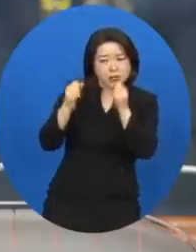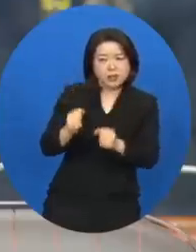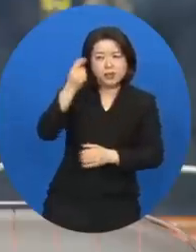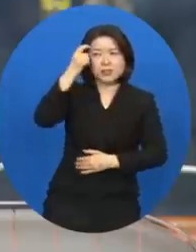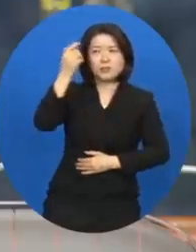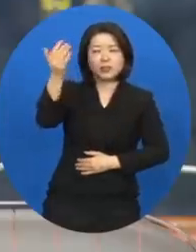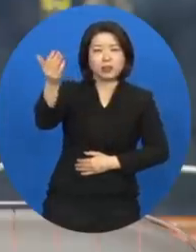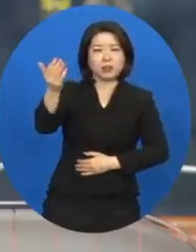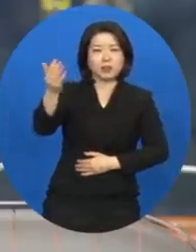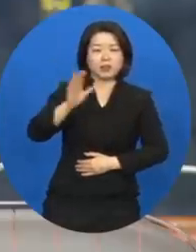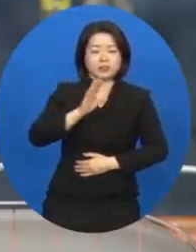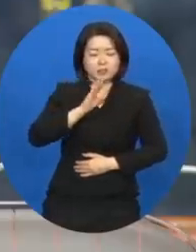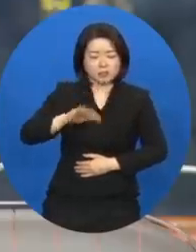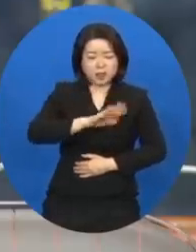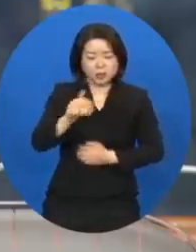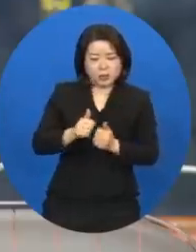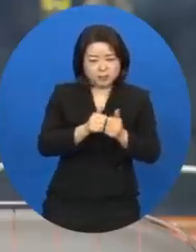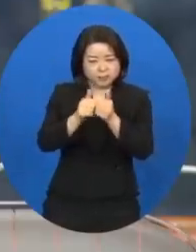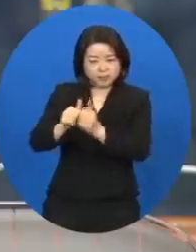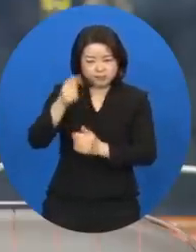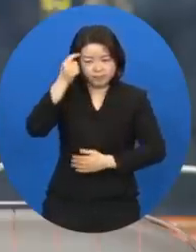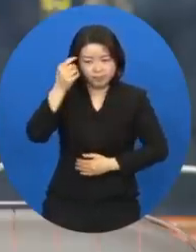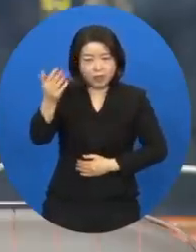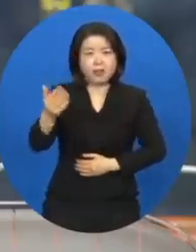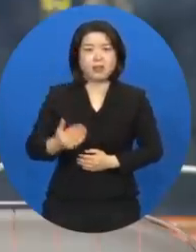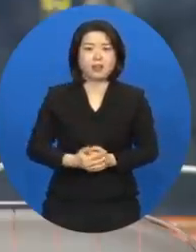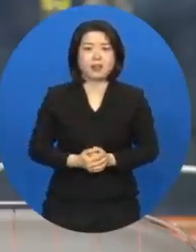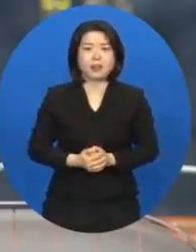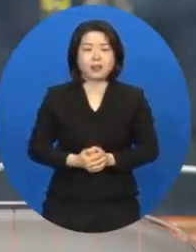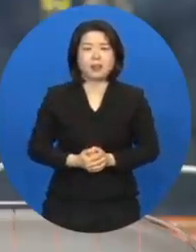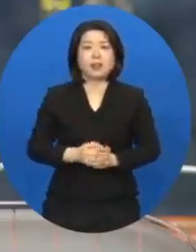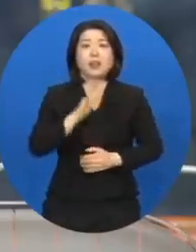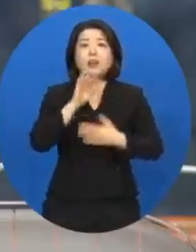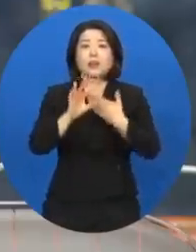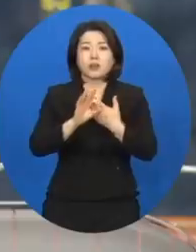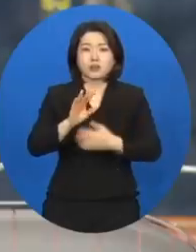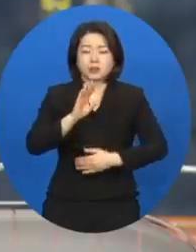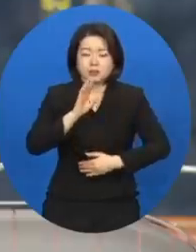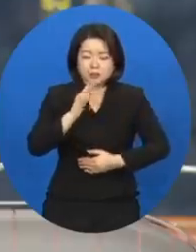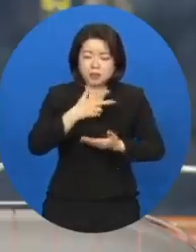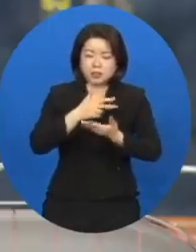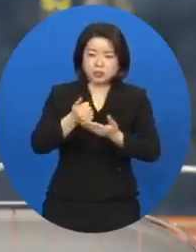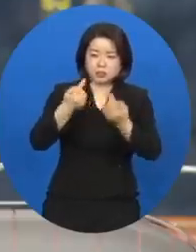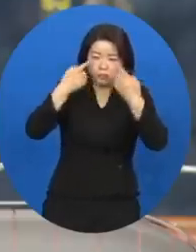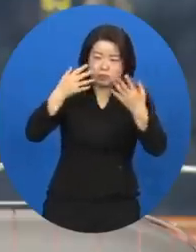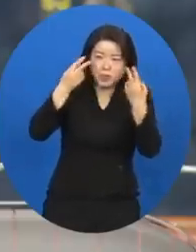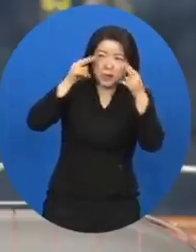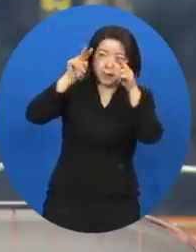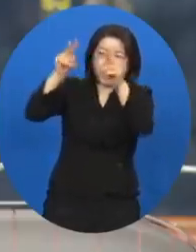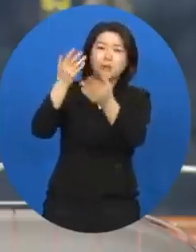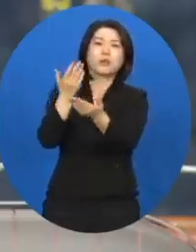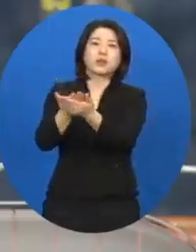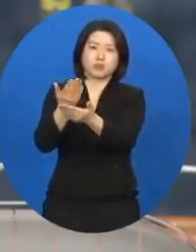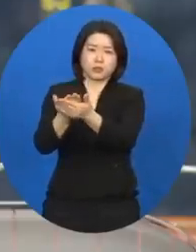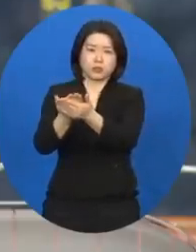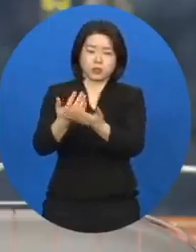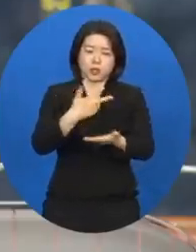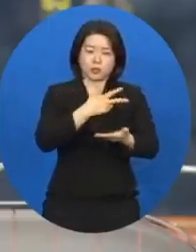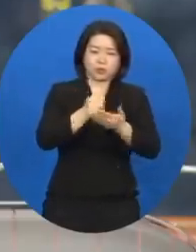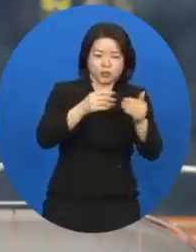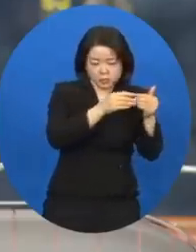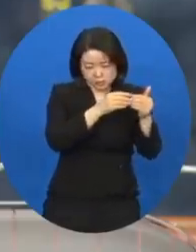우리와 함께 계십니까? 그렇다면 우리로 하여금 주님을 분명히 바라보게 해주시고 주님이 우리를